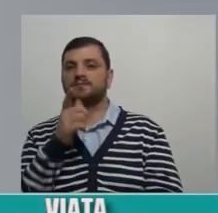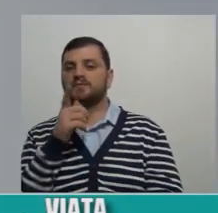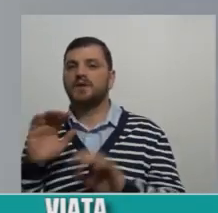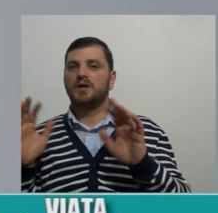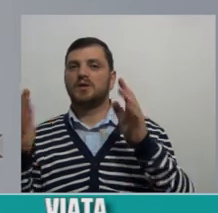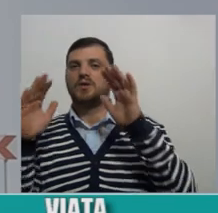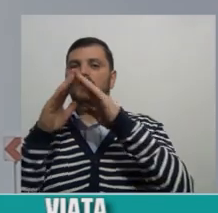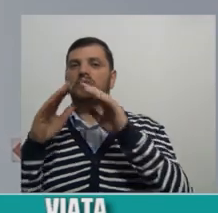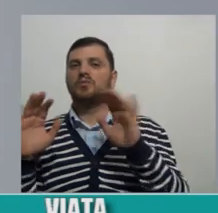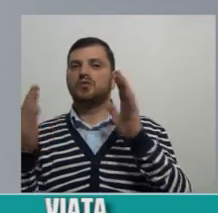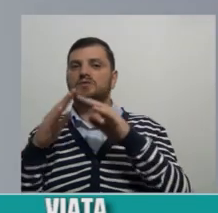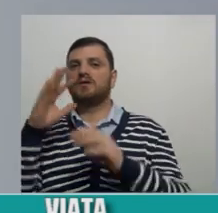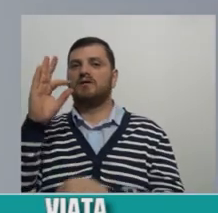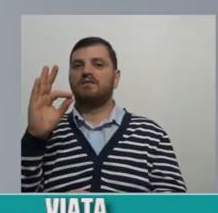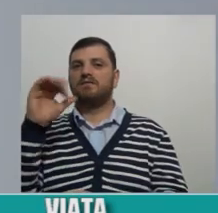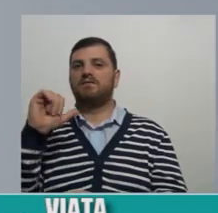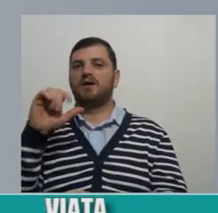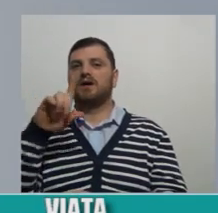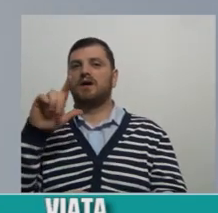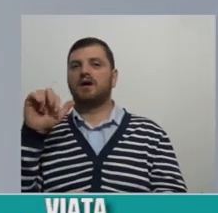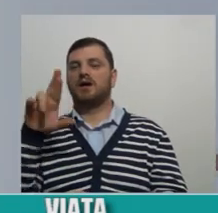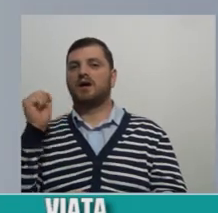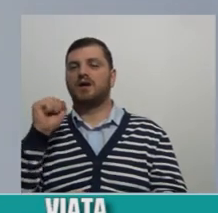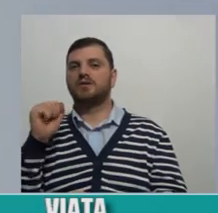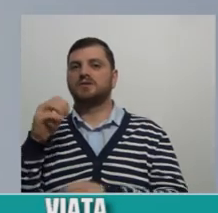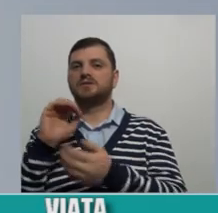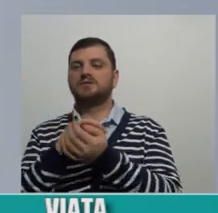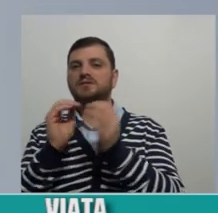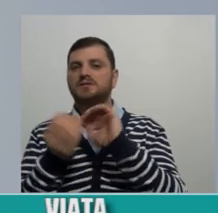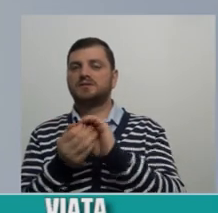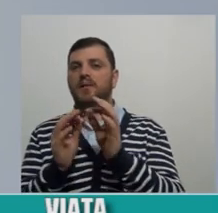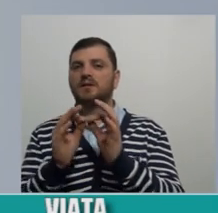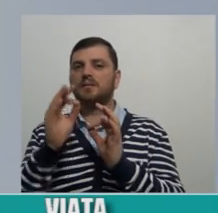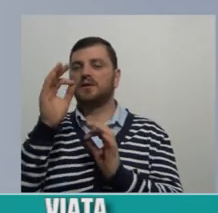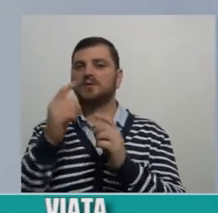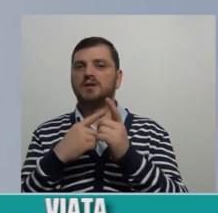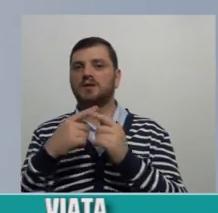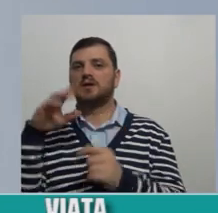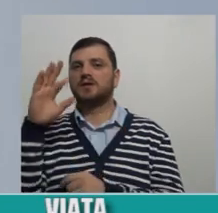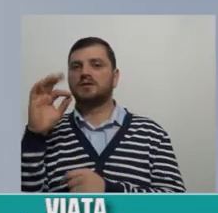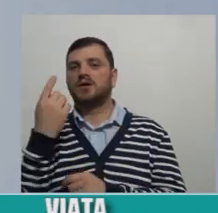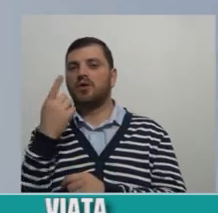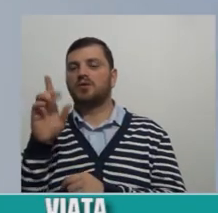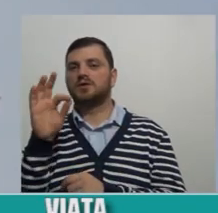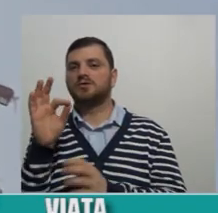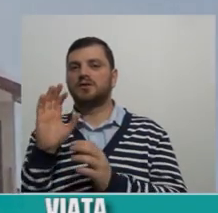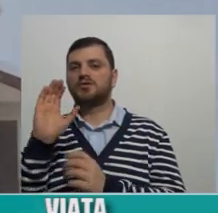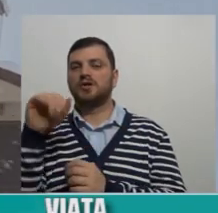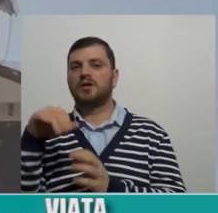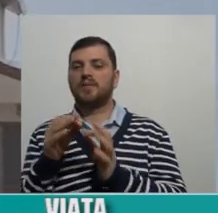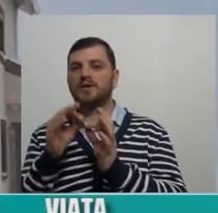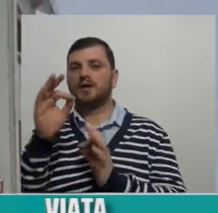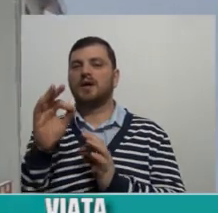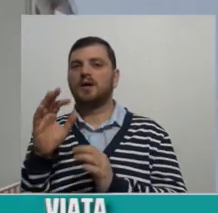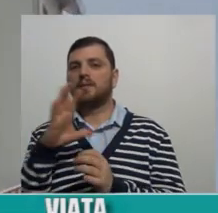În zona alpină înaltă a munților Făgăraș, ninge abundent. Stratul de zăpadă măsoară între 50 și 150 de